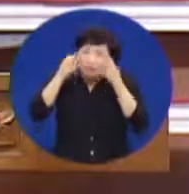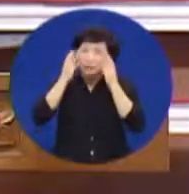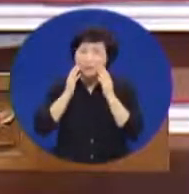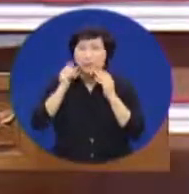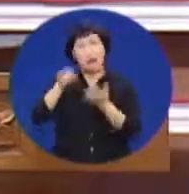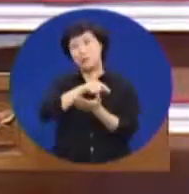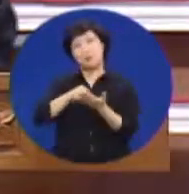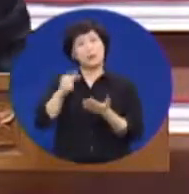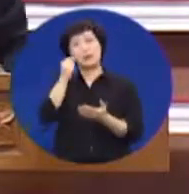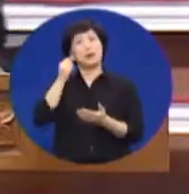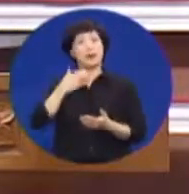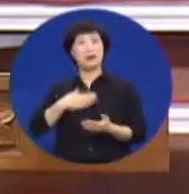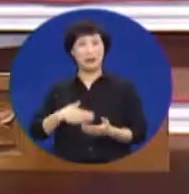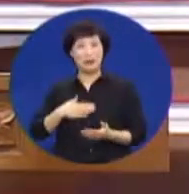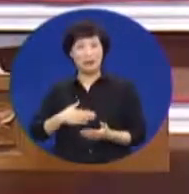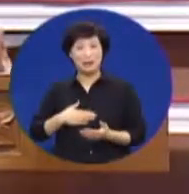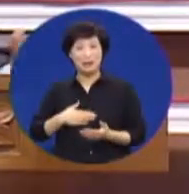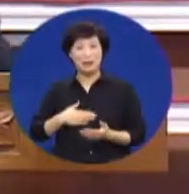못 갚을 줄 알아.